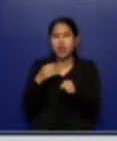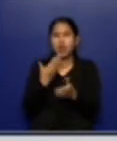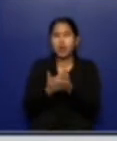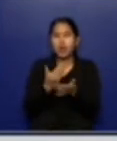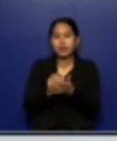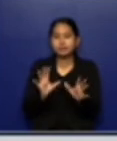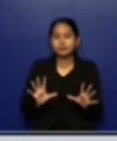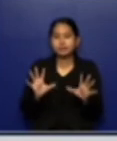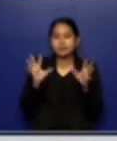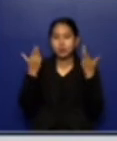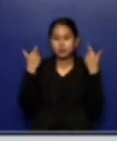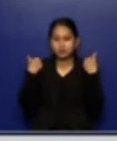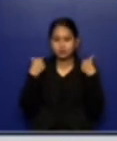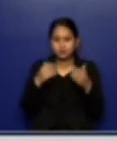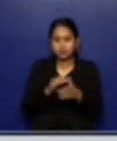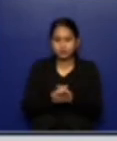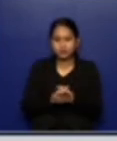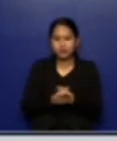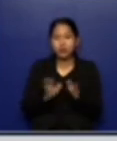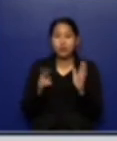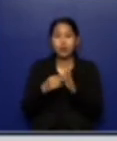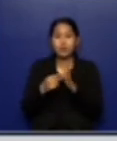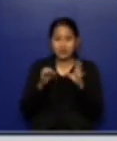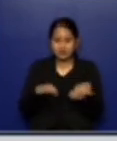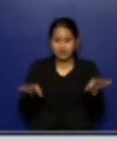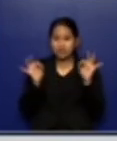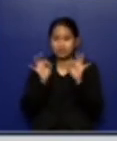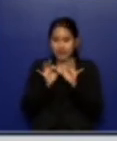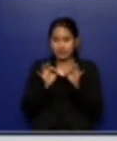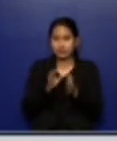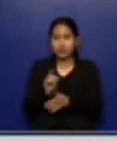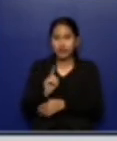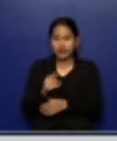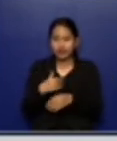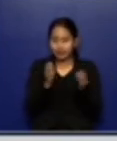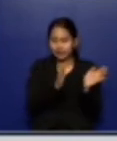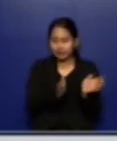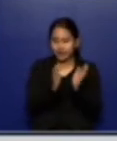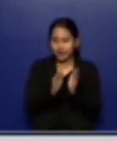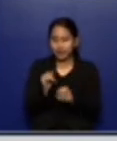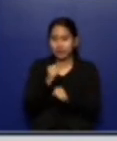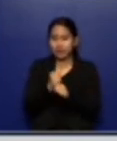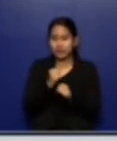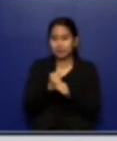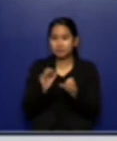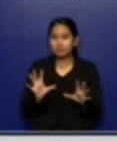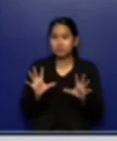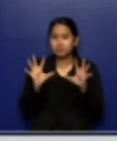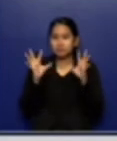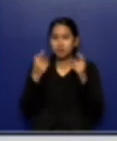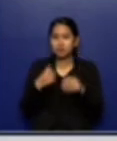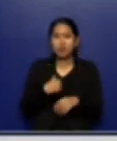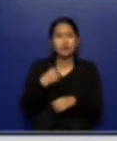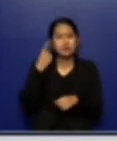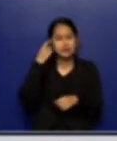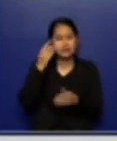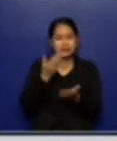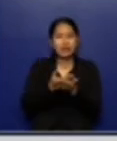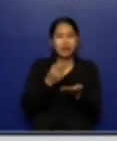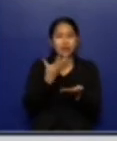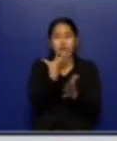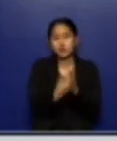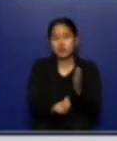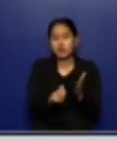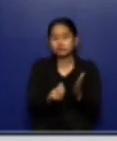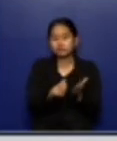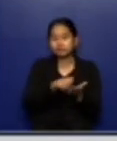ะครับต้องมีเรื่องที่จะเป็นที่จะต้องดำเนินการให้หมด ทำไมไม่เอาไปใช้อย่างอื่นก็ได้นะครับถ้ามันเหลือแต่